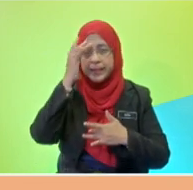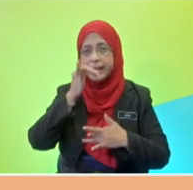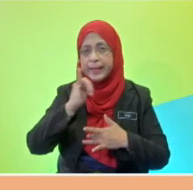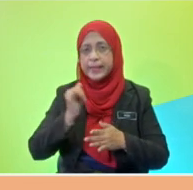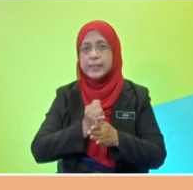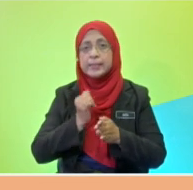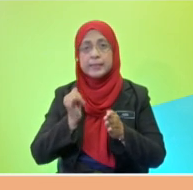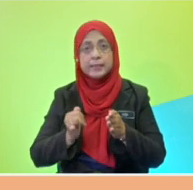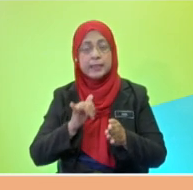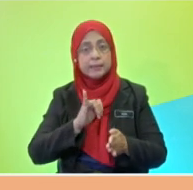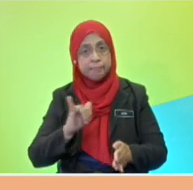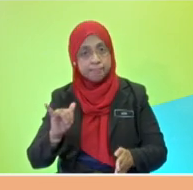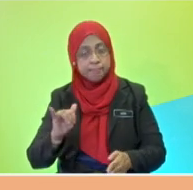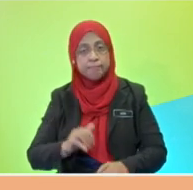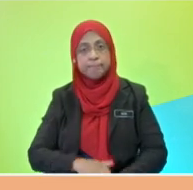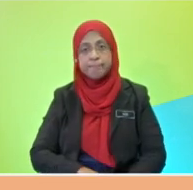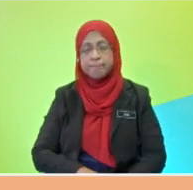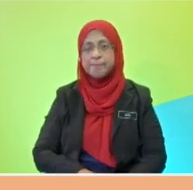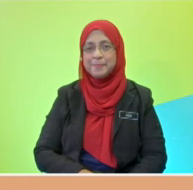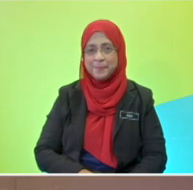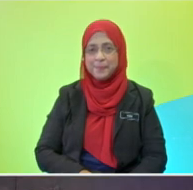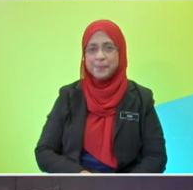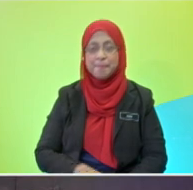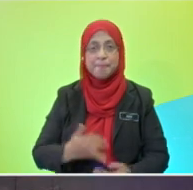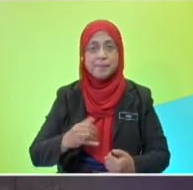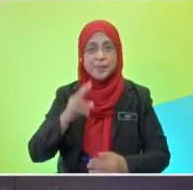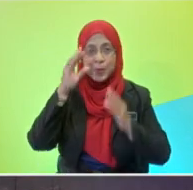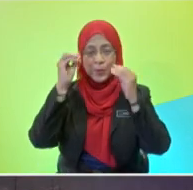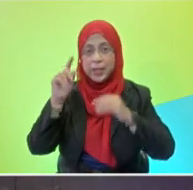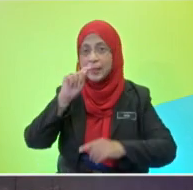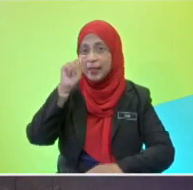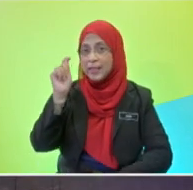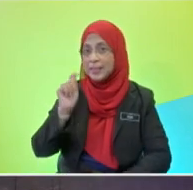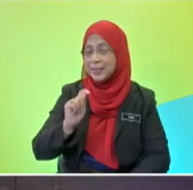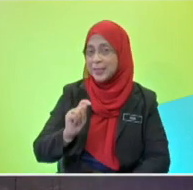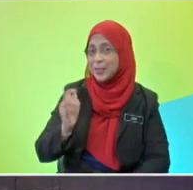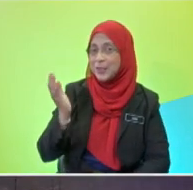jirannya kepada uji Ninda yang pertama